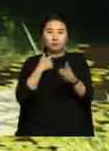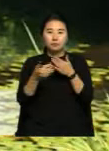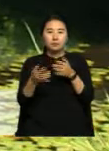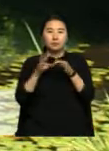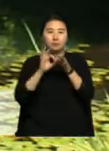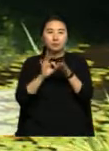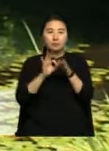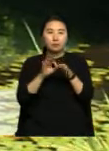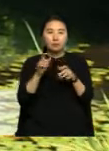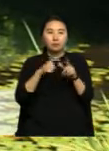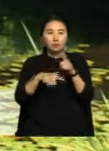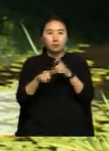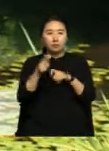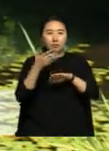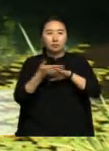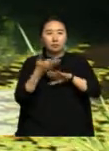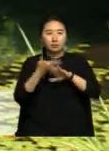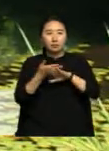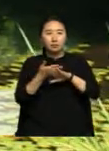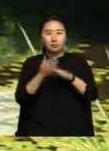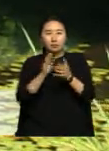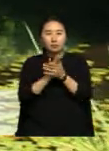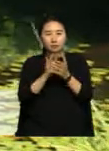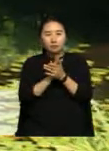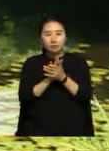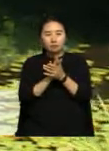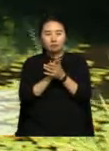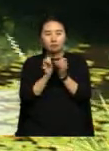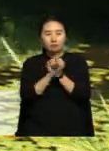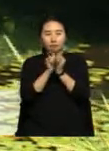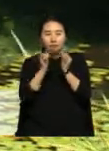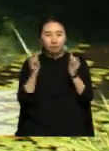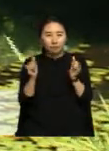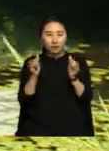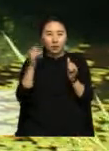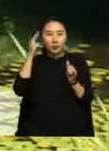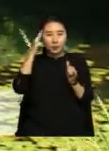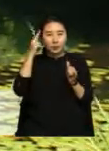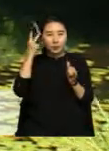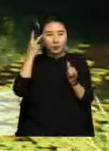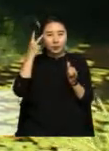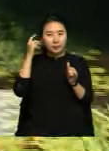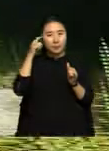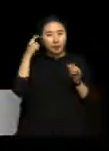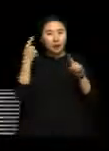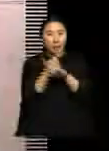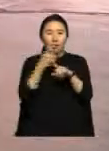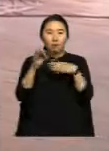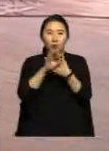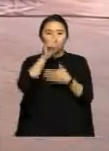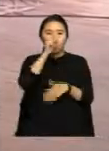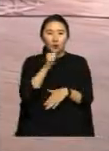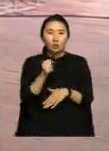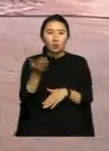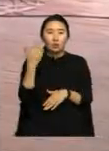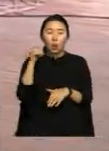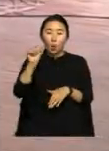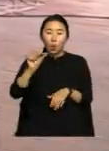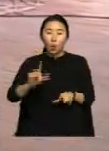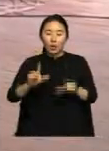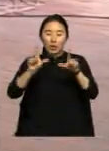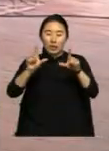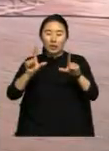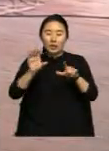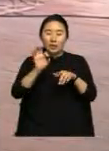통해서 조금 다른 즉 제 친구들이나 다른 분들도 인식이 조금 바뀌지 않을까 지난 5일 파주